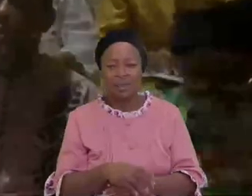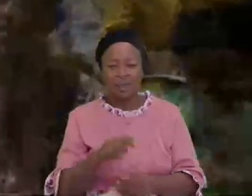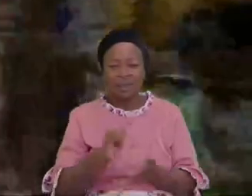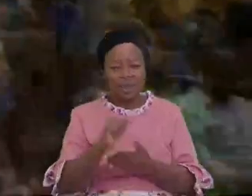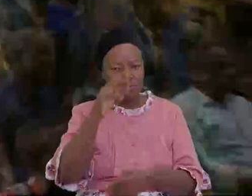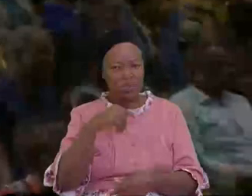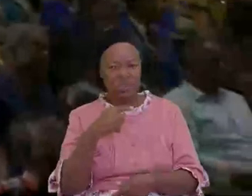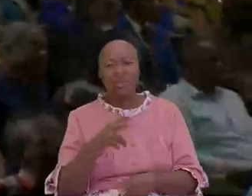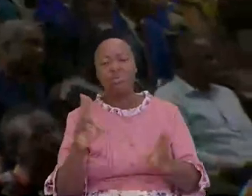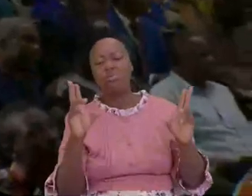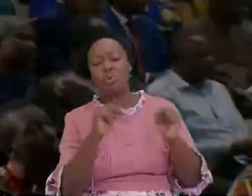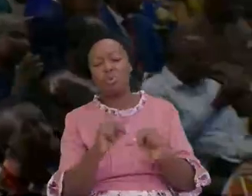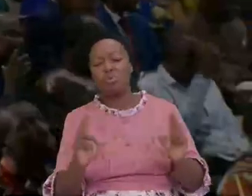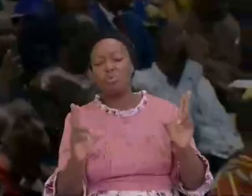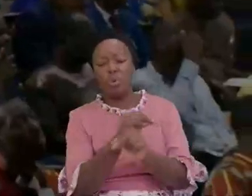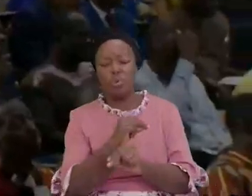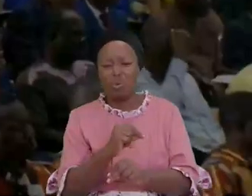Elle a dit, non, non, non.